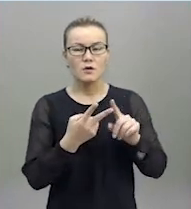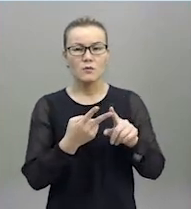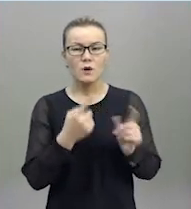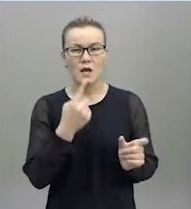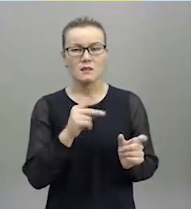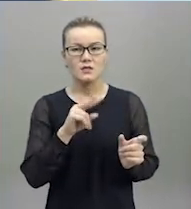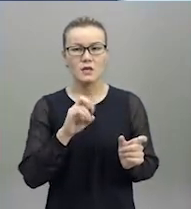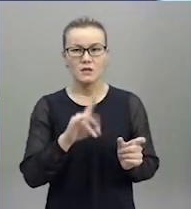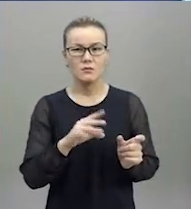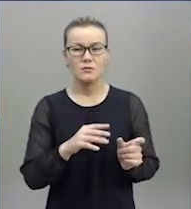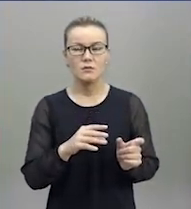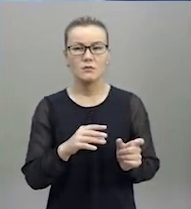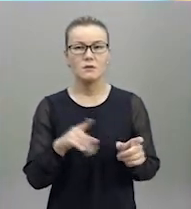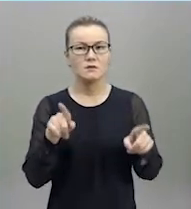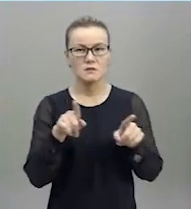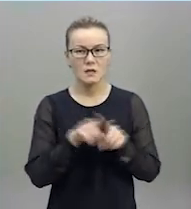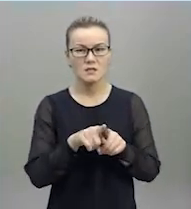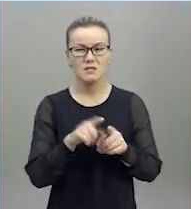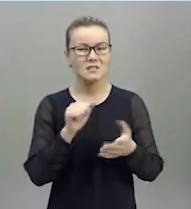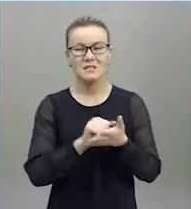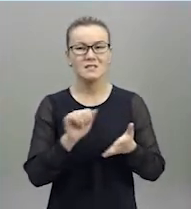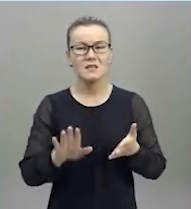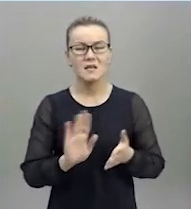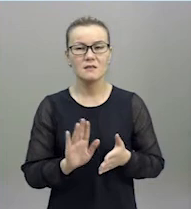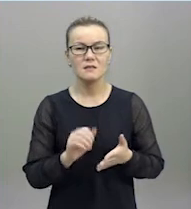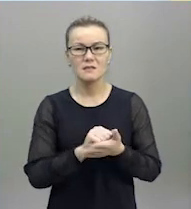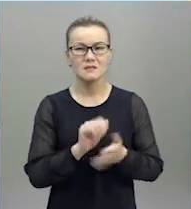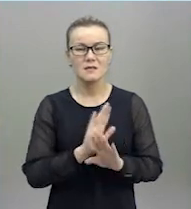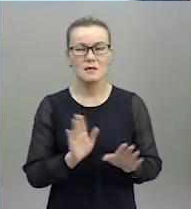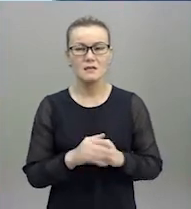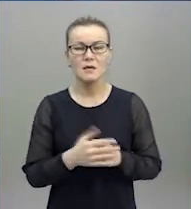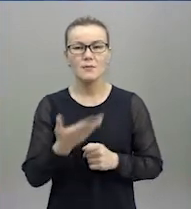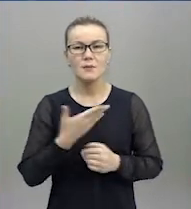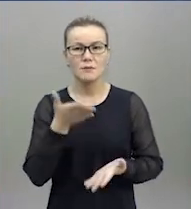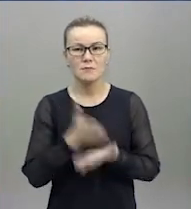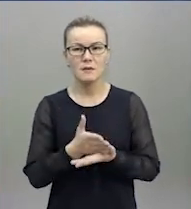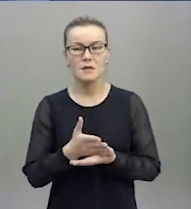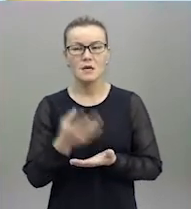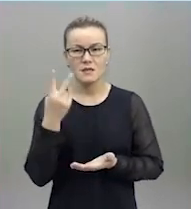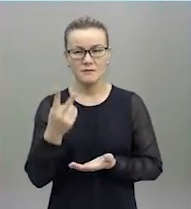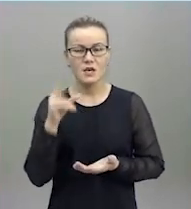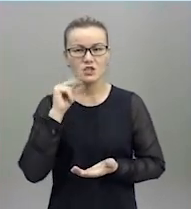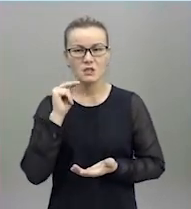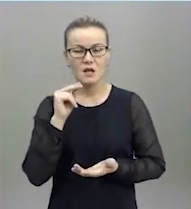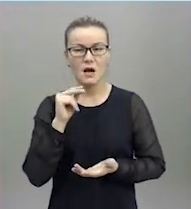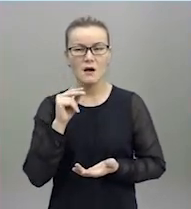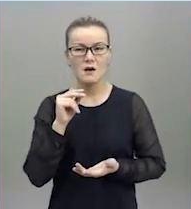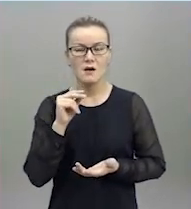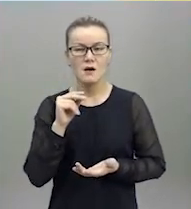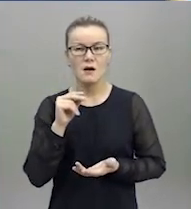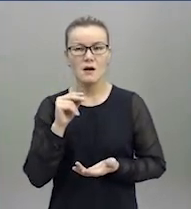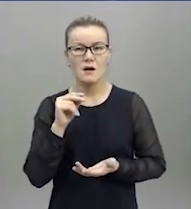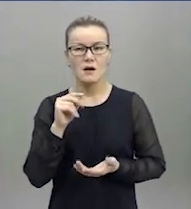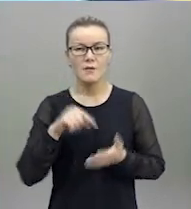он у нас тоже не в стандартном виде почему ну во-первых мы имеем два числа произведения двух чисел